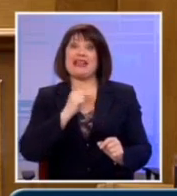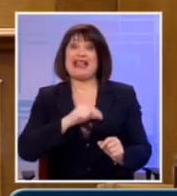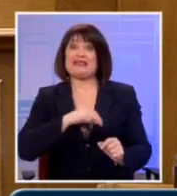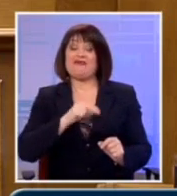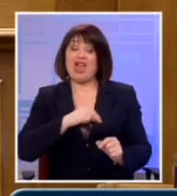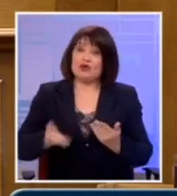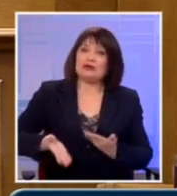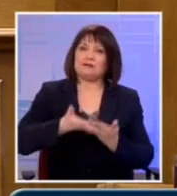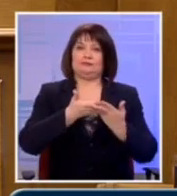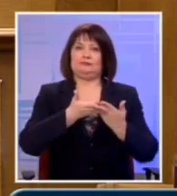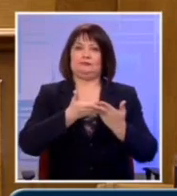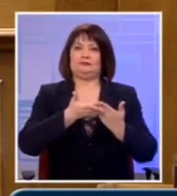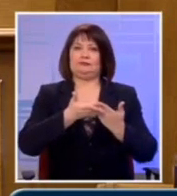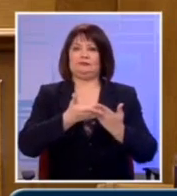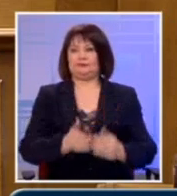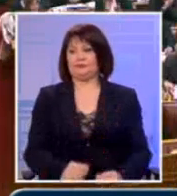τόπο μας.